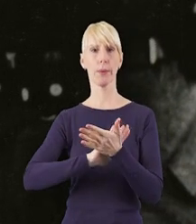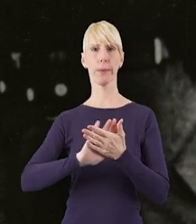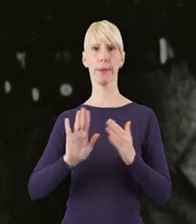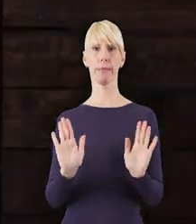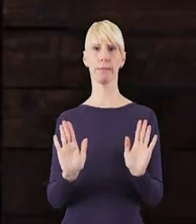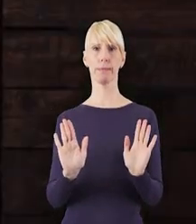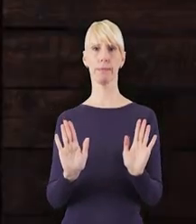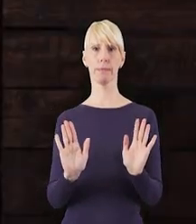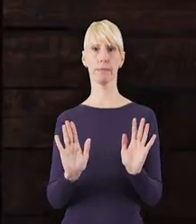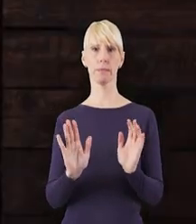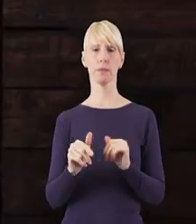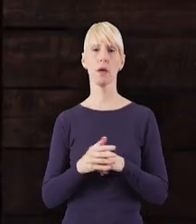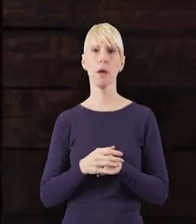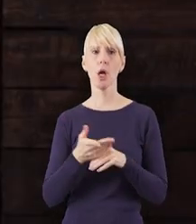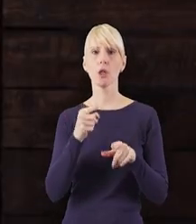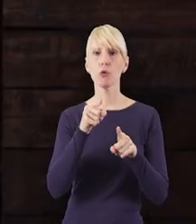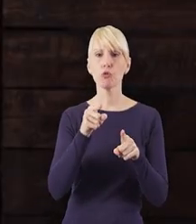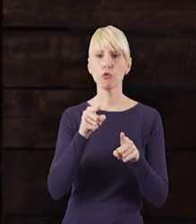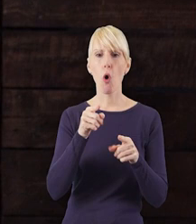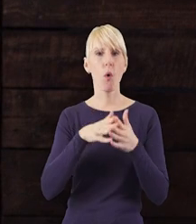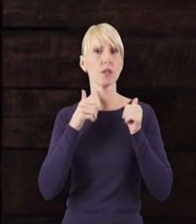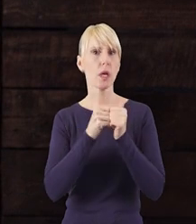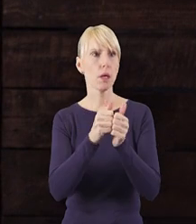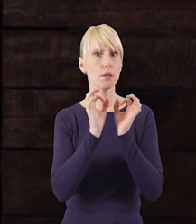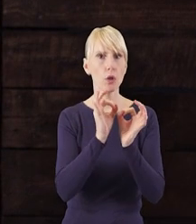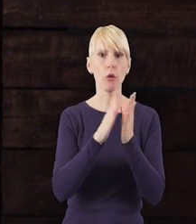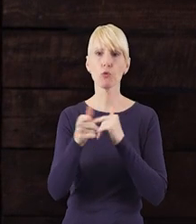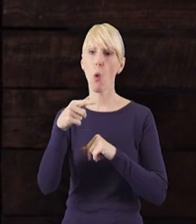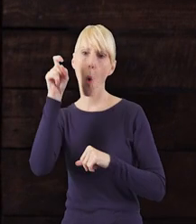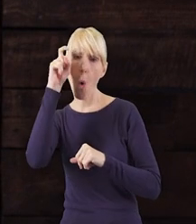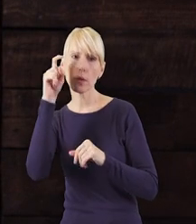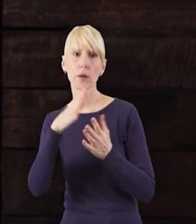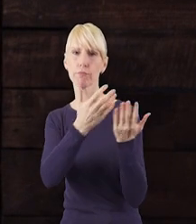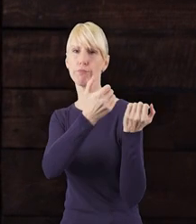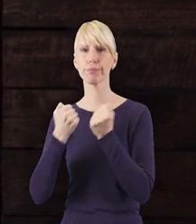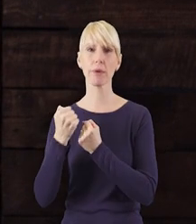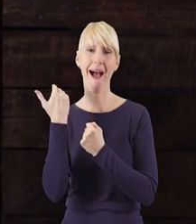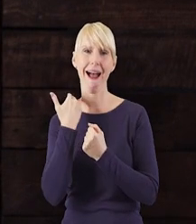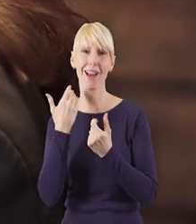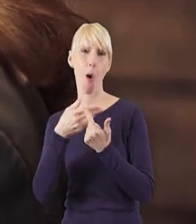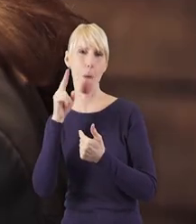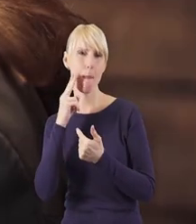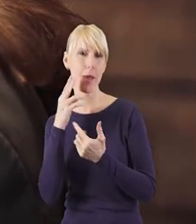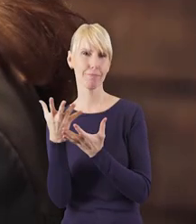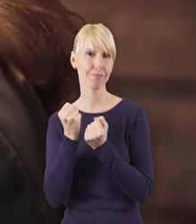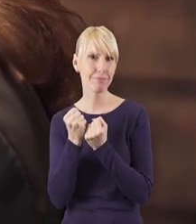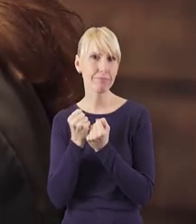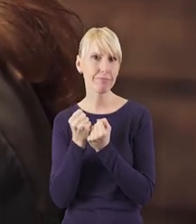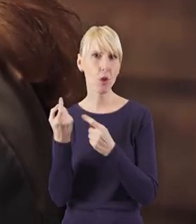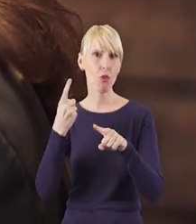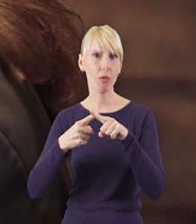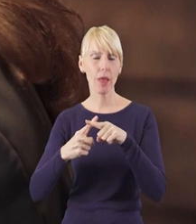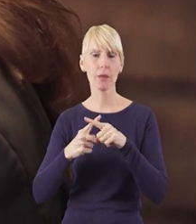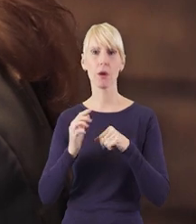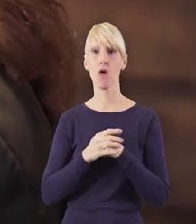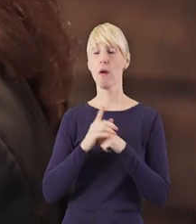niezauważone. Za właściwe wykonanie zadania Niemcy otrzymywali dodatkowe przydziały alkoholu i papierosów. W trakcie egzekucji